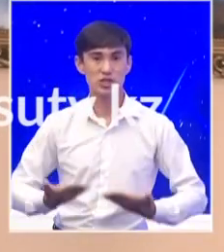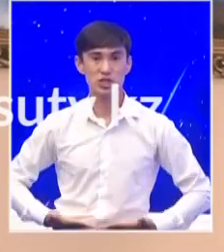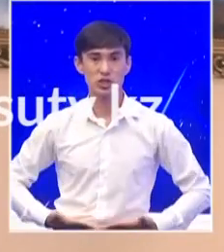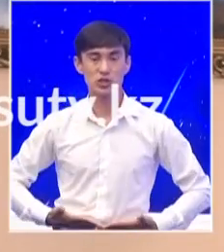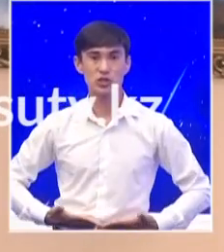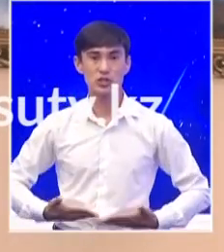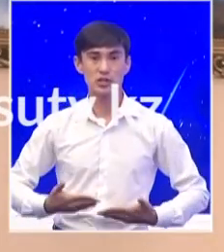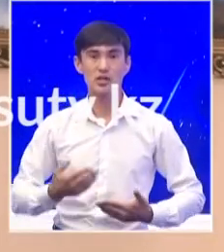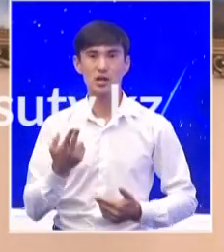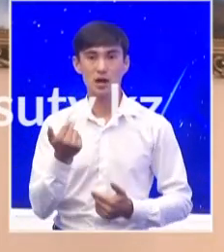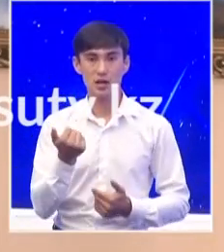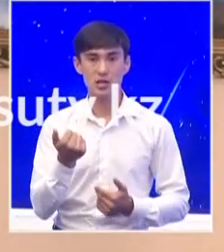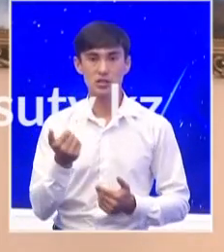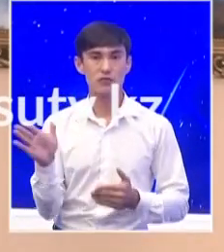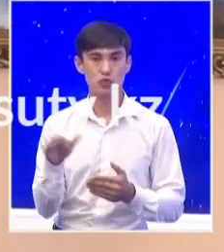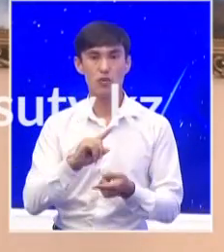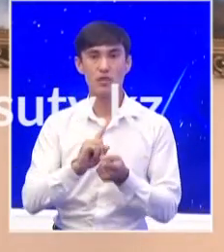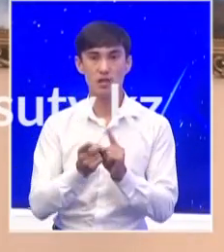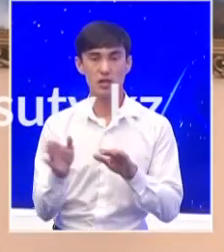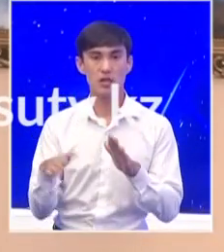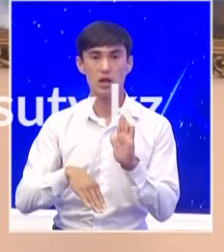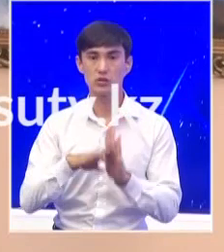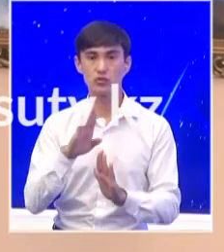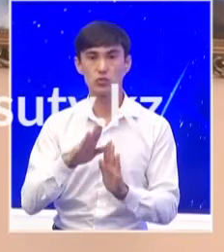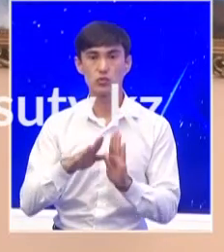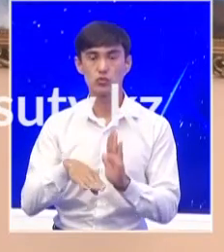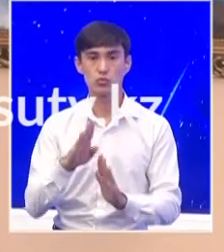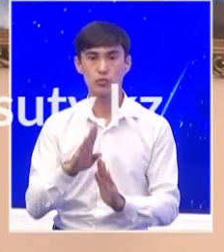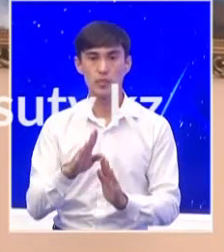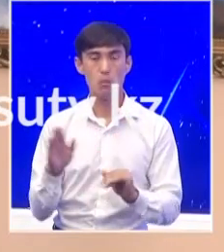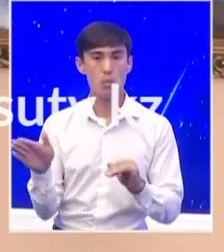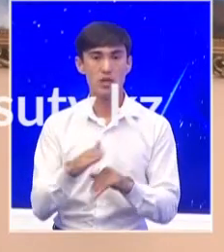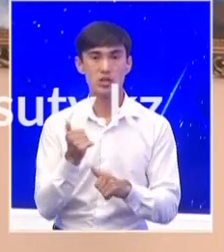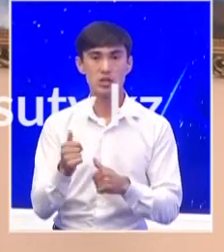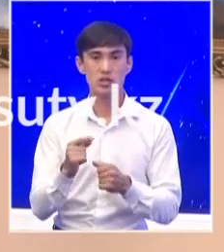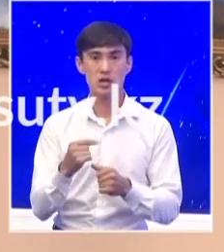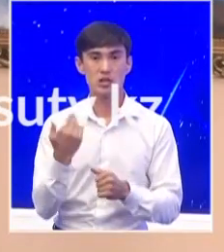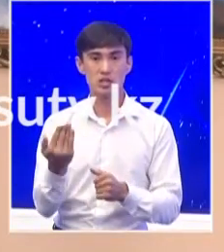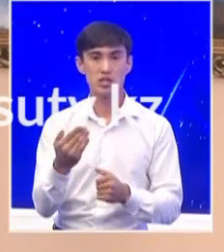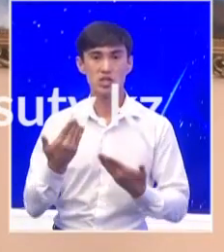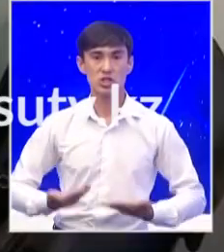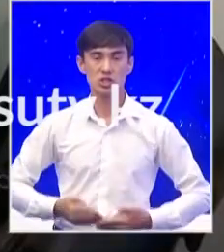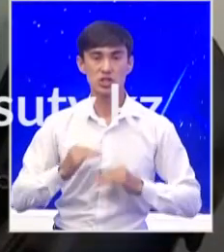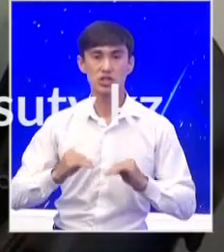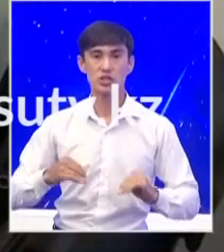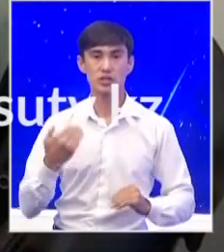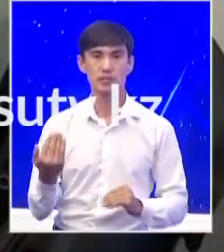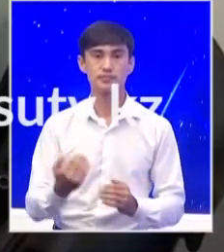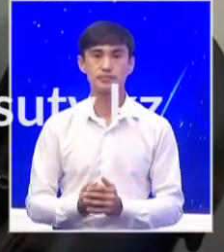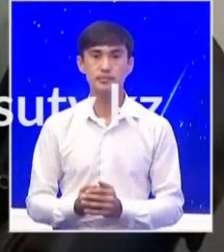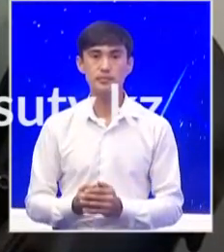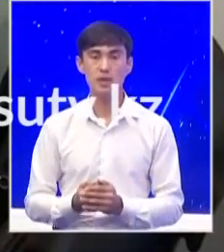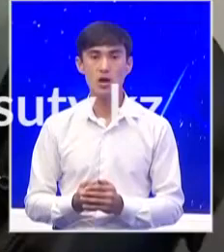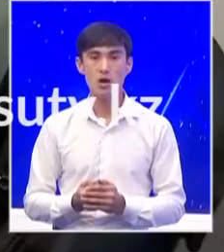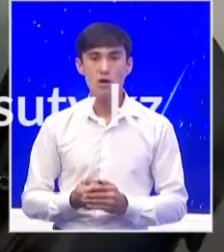и, конечно, все налаживается, что очень положительно отражается именно на жизни детей. В ходе